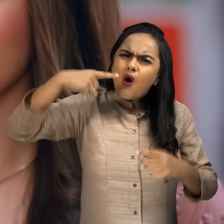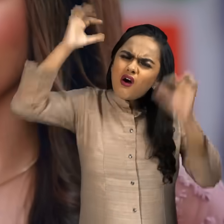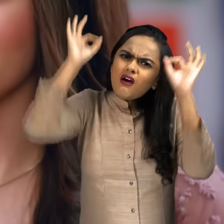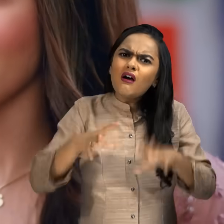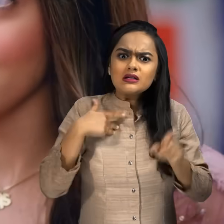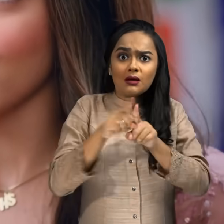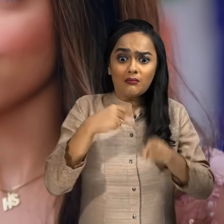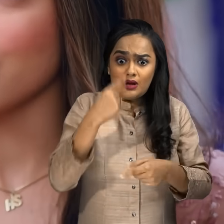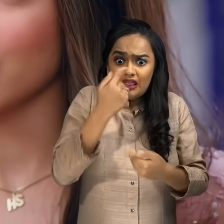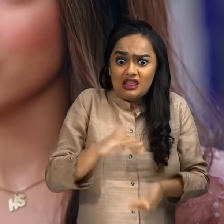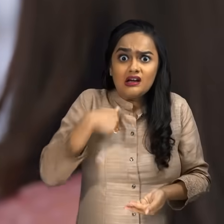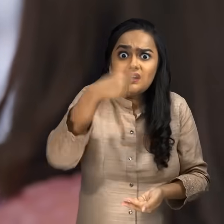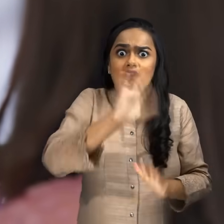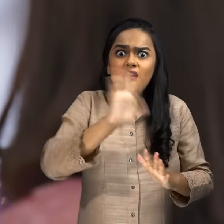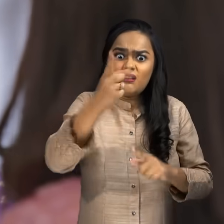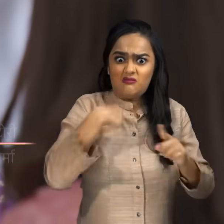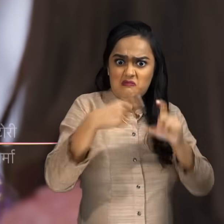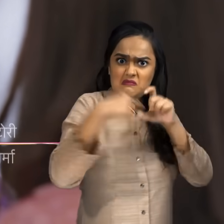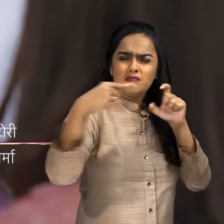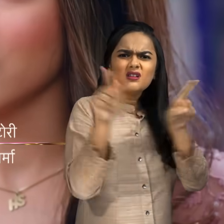मैं आपकी बेटी नहीं, आपकी कोई दुश्मन हूँ।